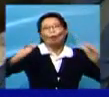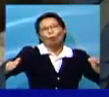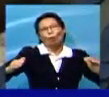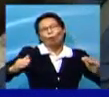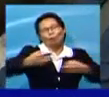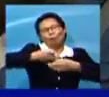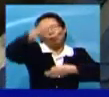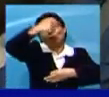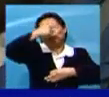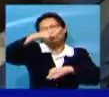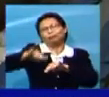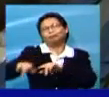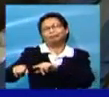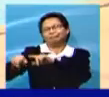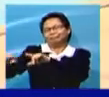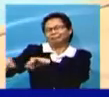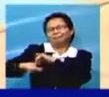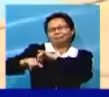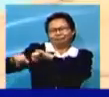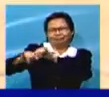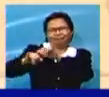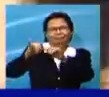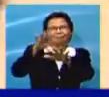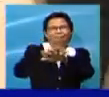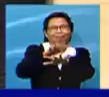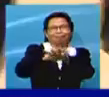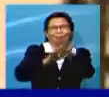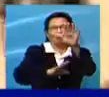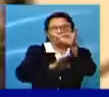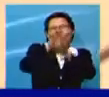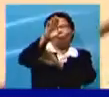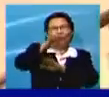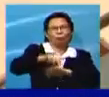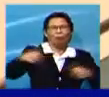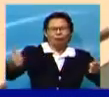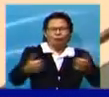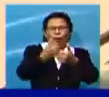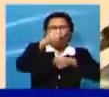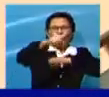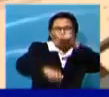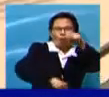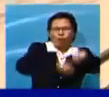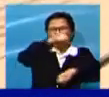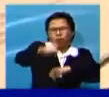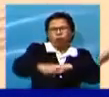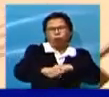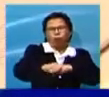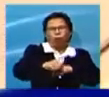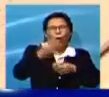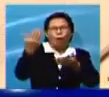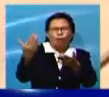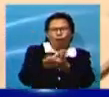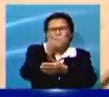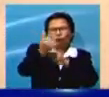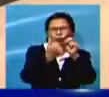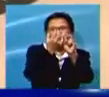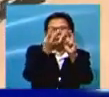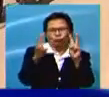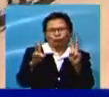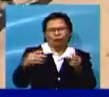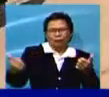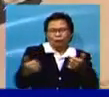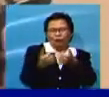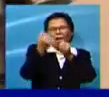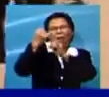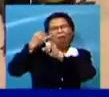seiring kepesatan pembangunan di kawasan sekitarnya. Kejohanan berbasikal trek pelapis negeri 2017 merupakan